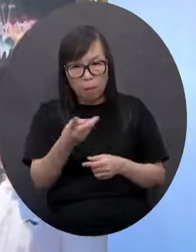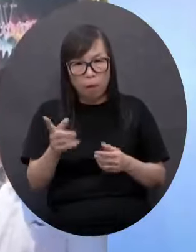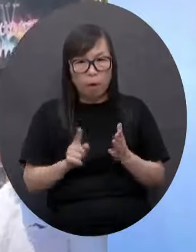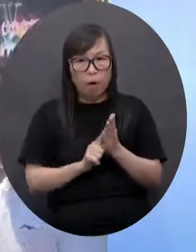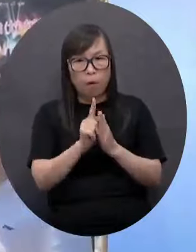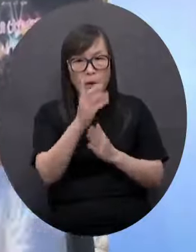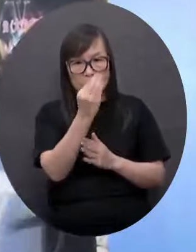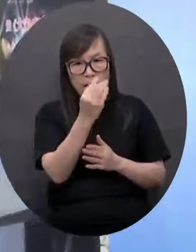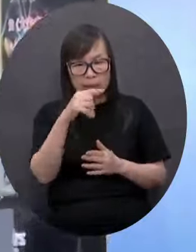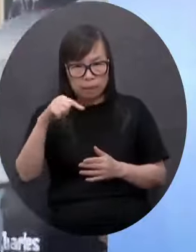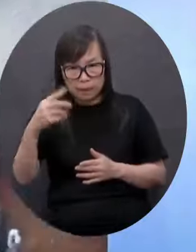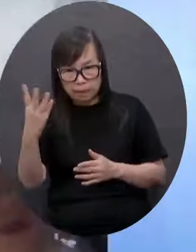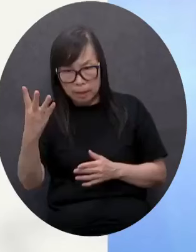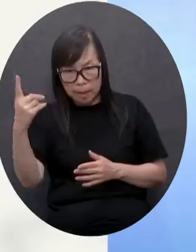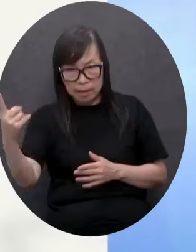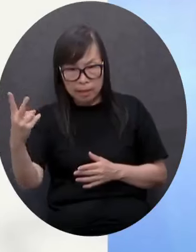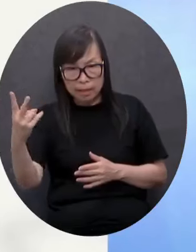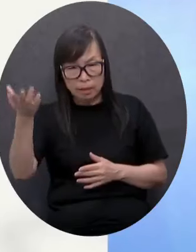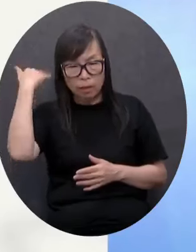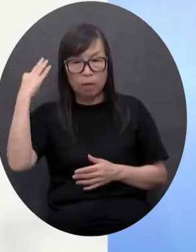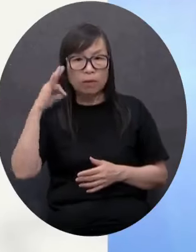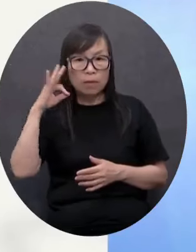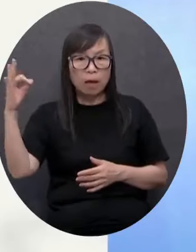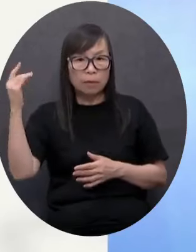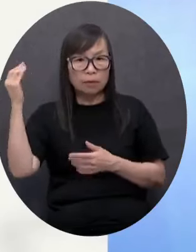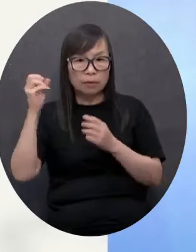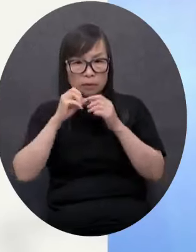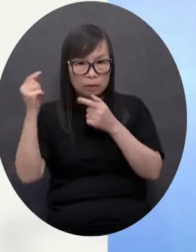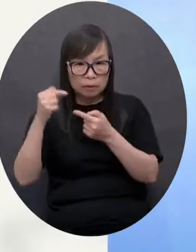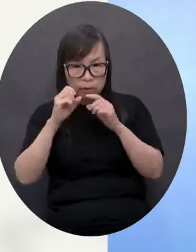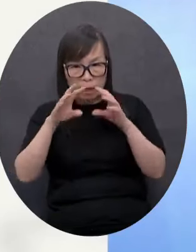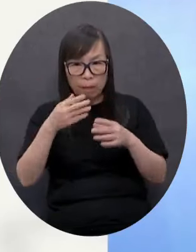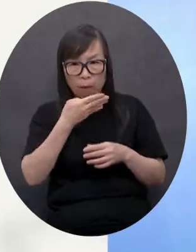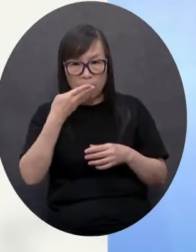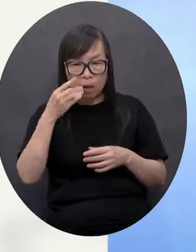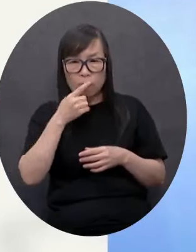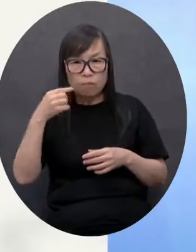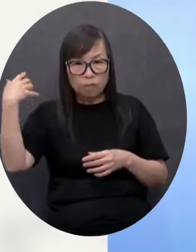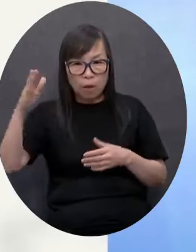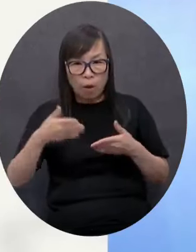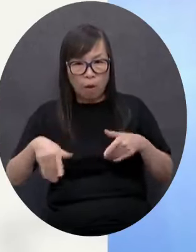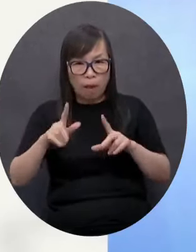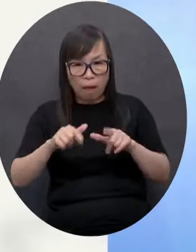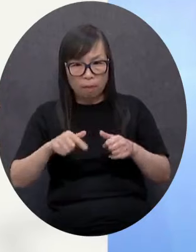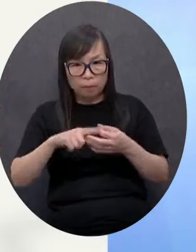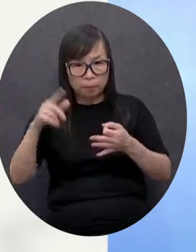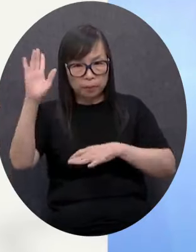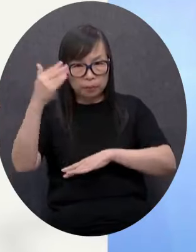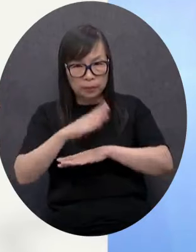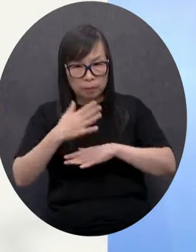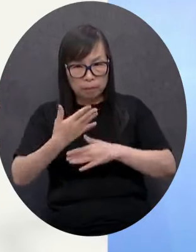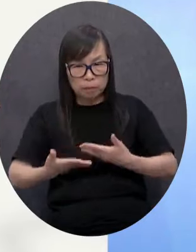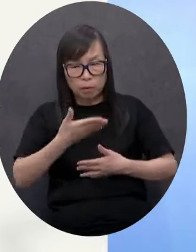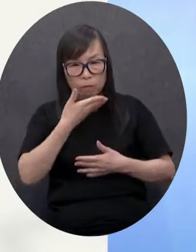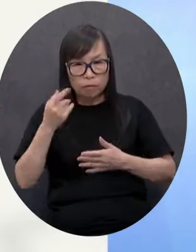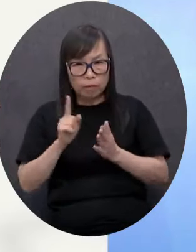高达40到42度。过去3日连续发布高温橙色预警的河南省气象台，今朝就升